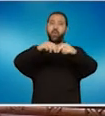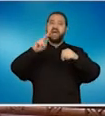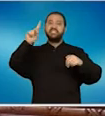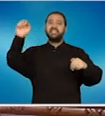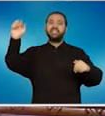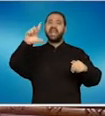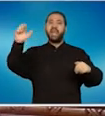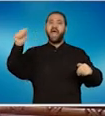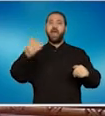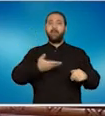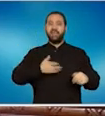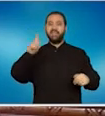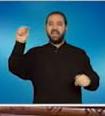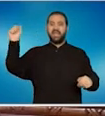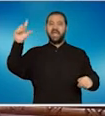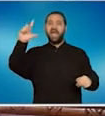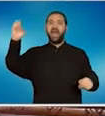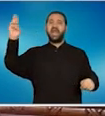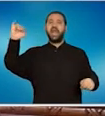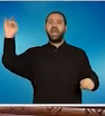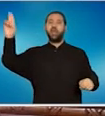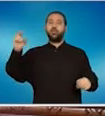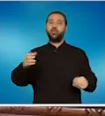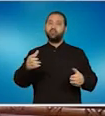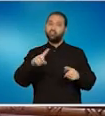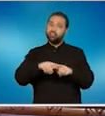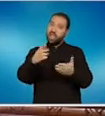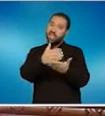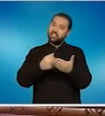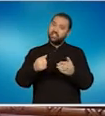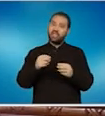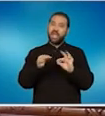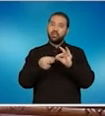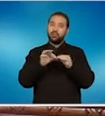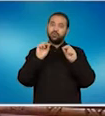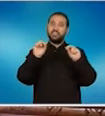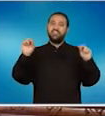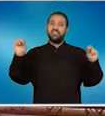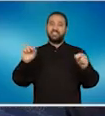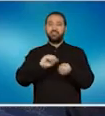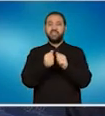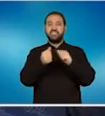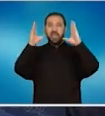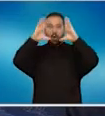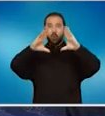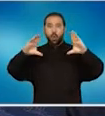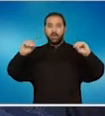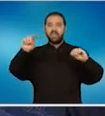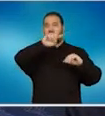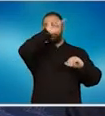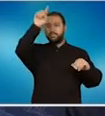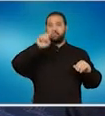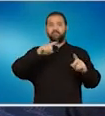câștigat predica ortodoxă, bisericească? Ce a câștigat România? Biserica nu